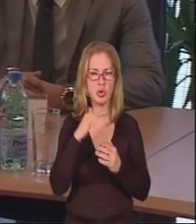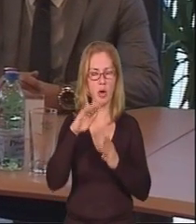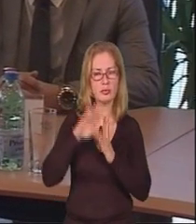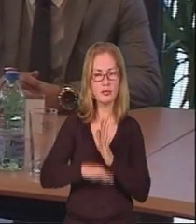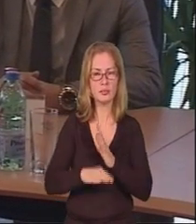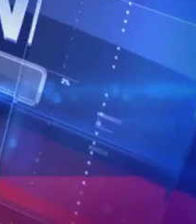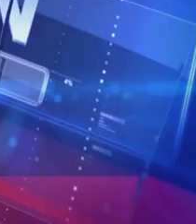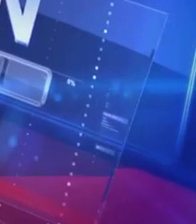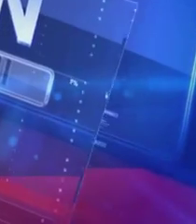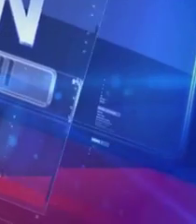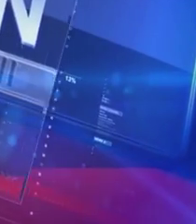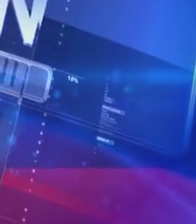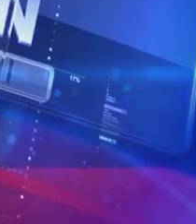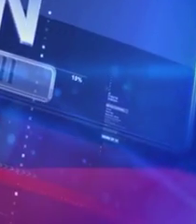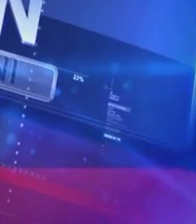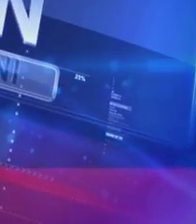velikom zaostatku.